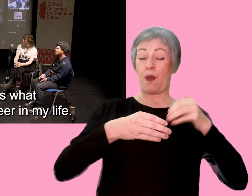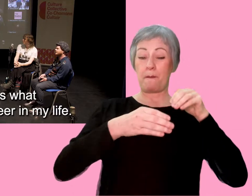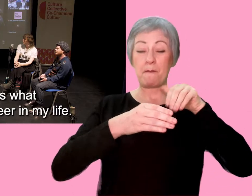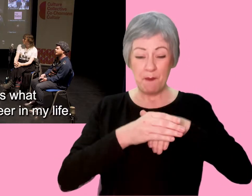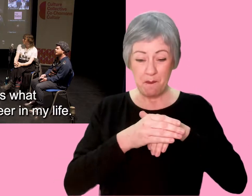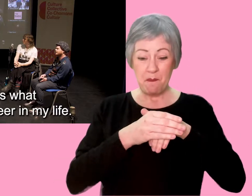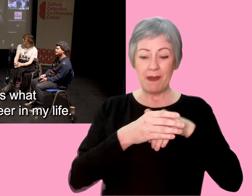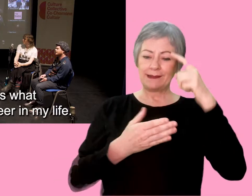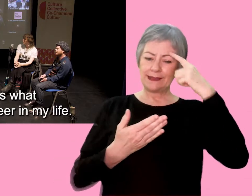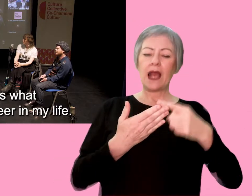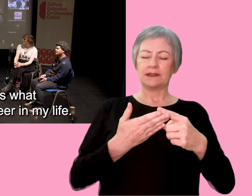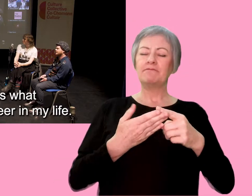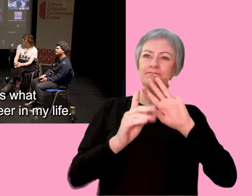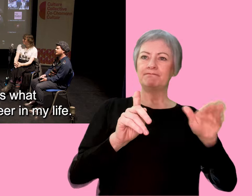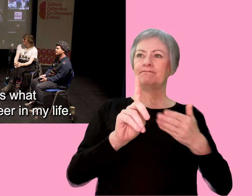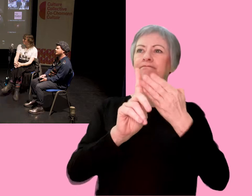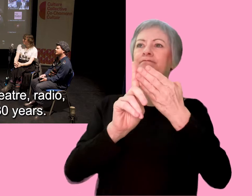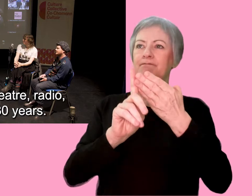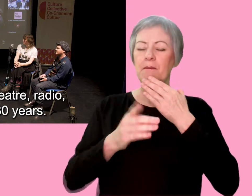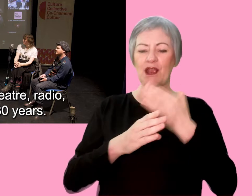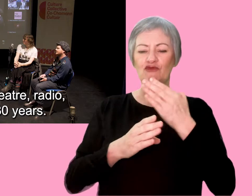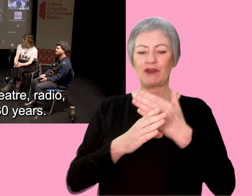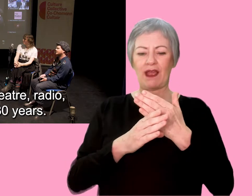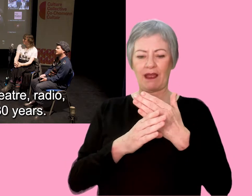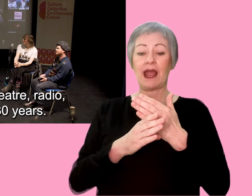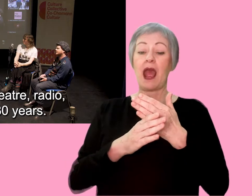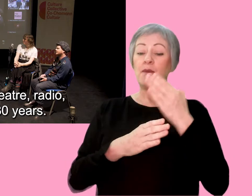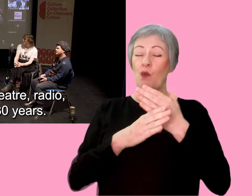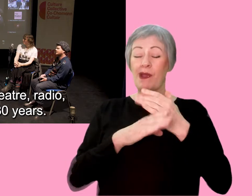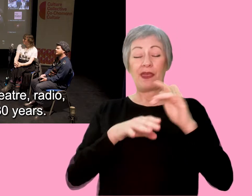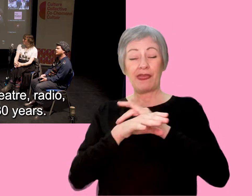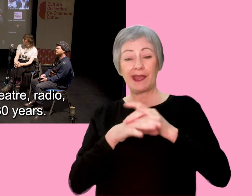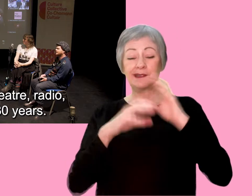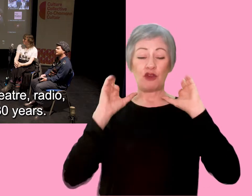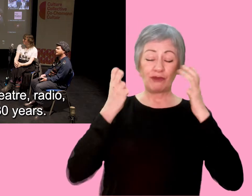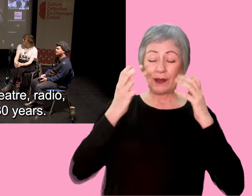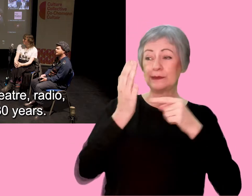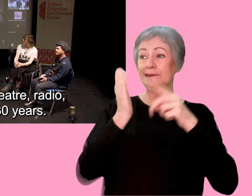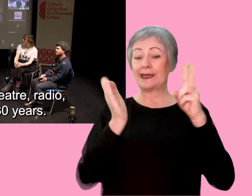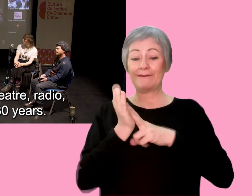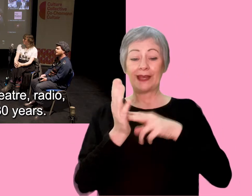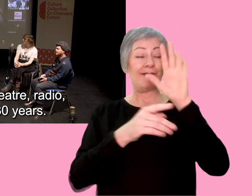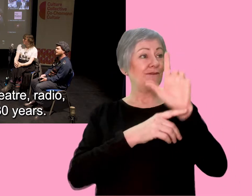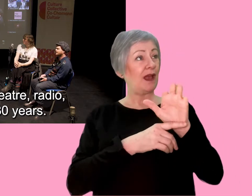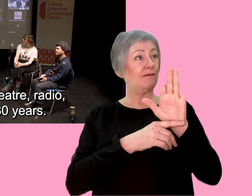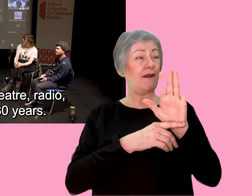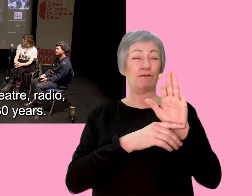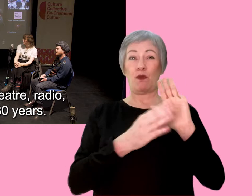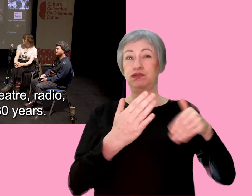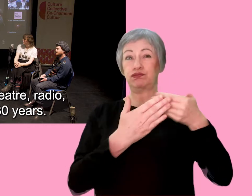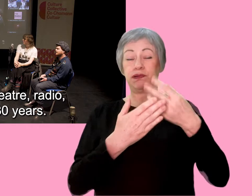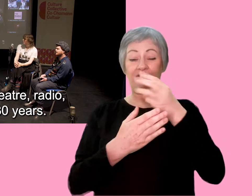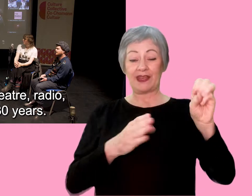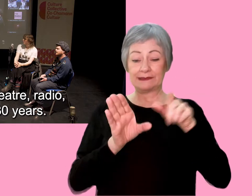slier oprug waar met alle lenting naar mijn weg. Is maar schön, ha mir wie kopper aan een theater, radio, television, agus film,